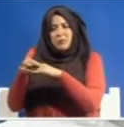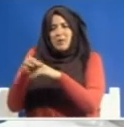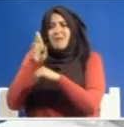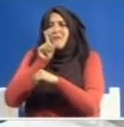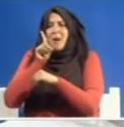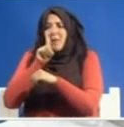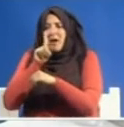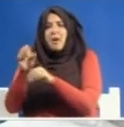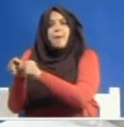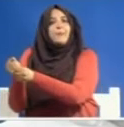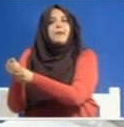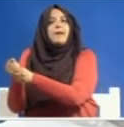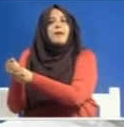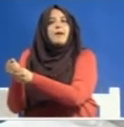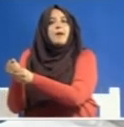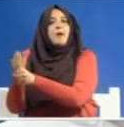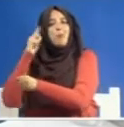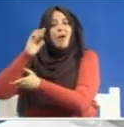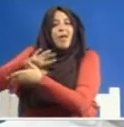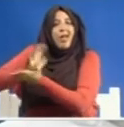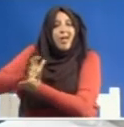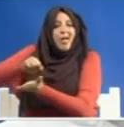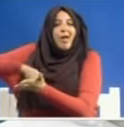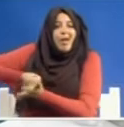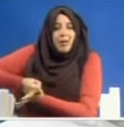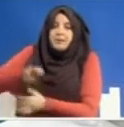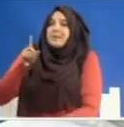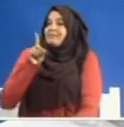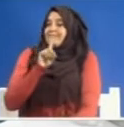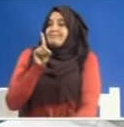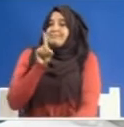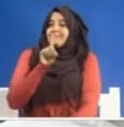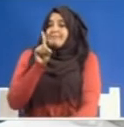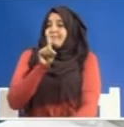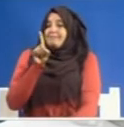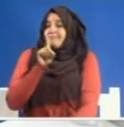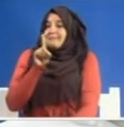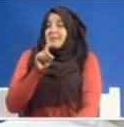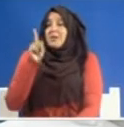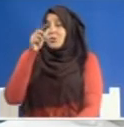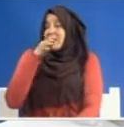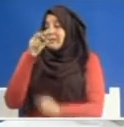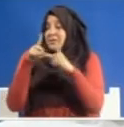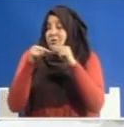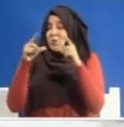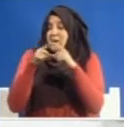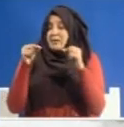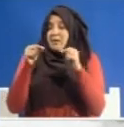ويحقرها، هذا لا يجوز. الآية تقول: ولا تمسكوهن ضرارا لتعتدوا، سورة البقرة